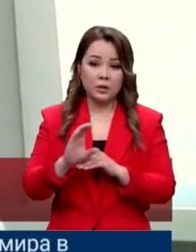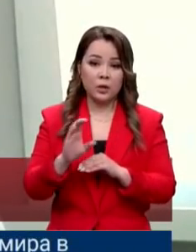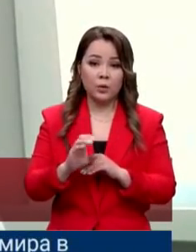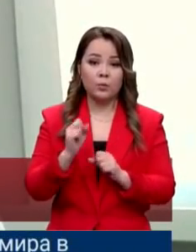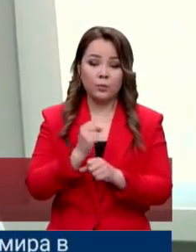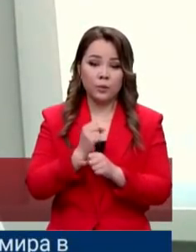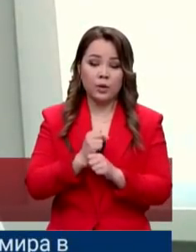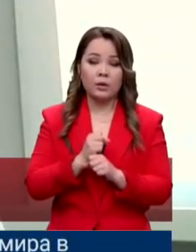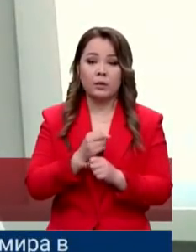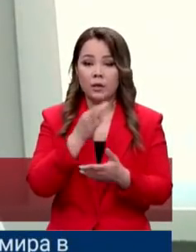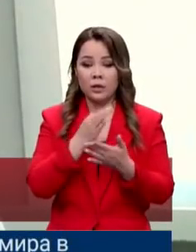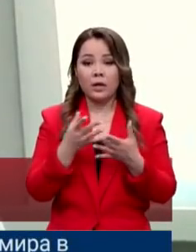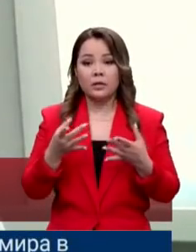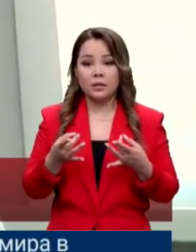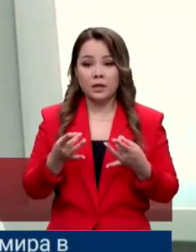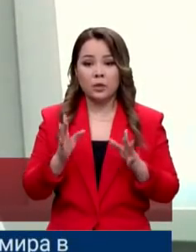экспорты сырье болса, сол